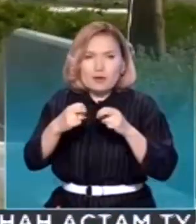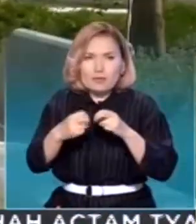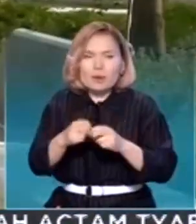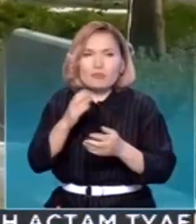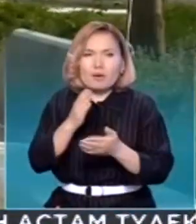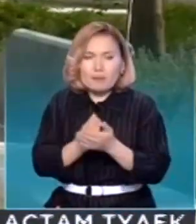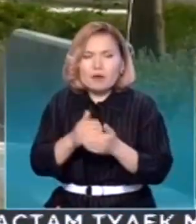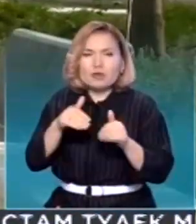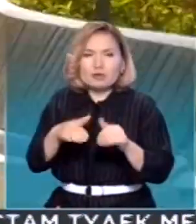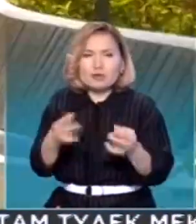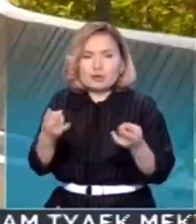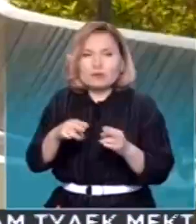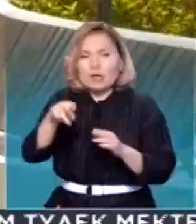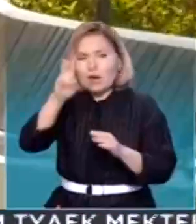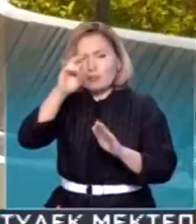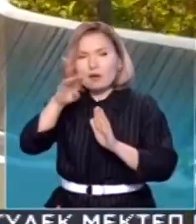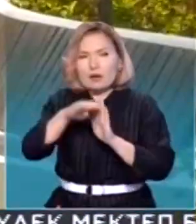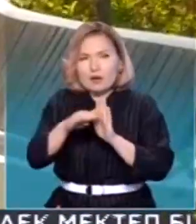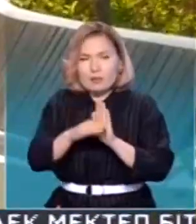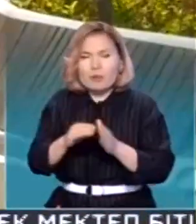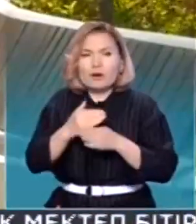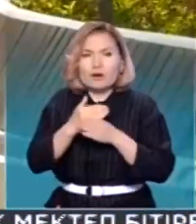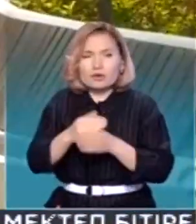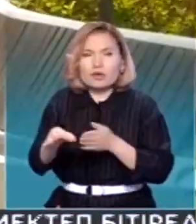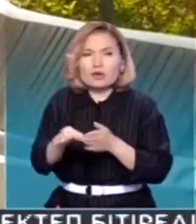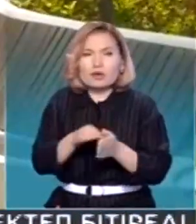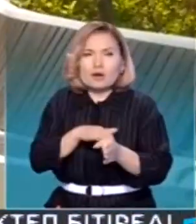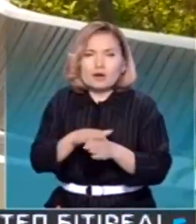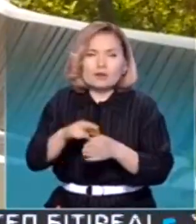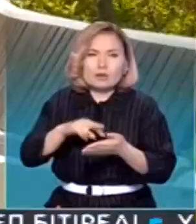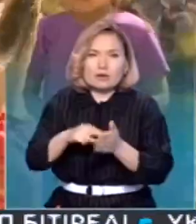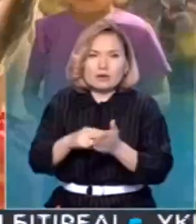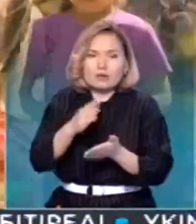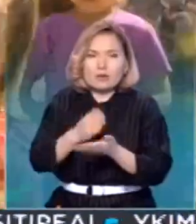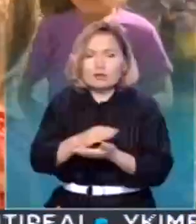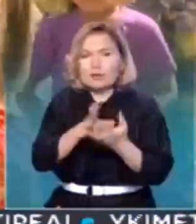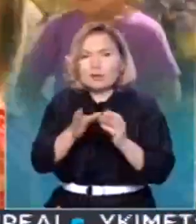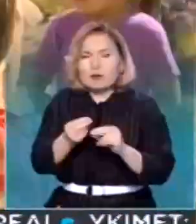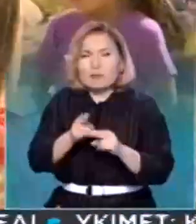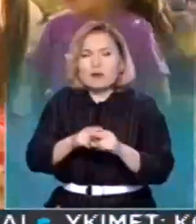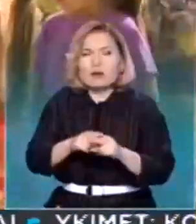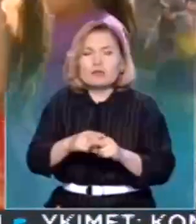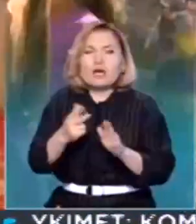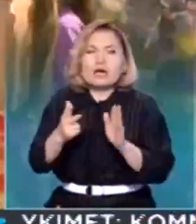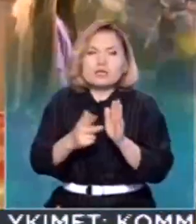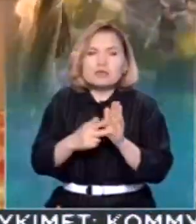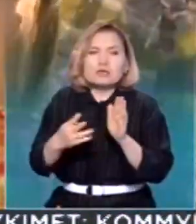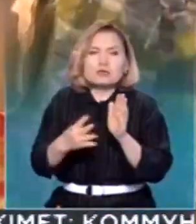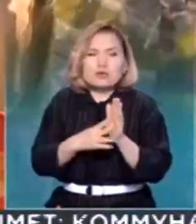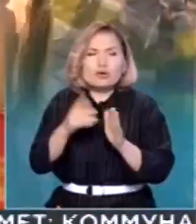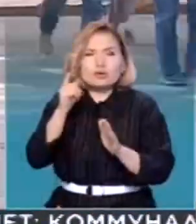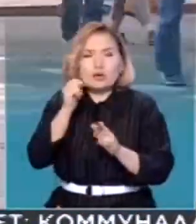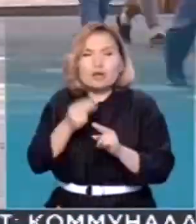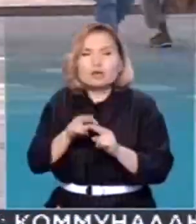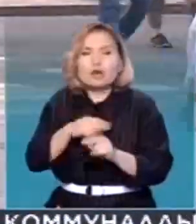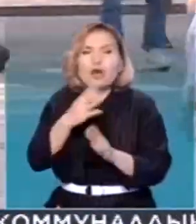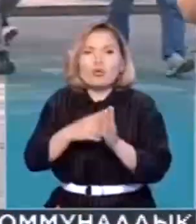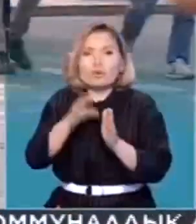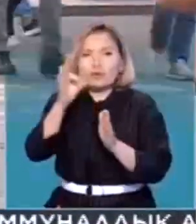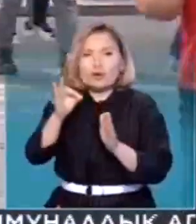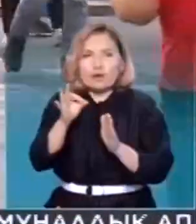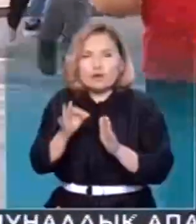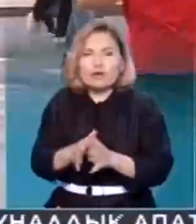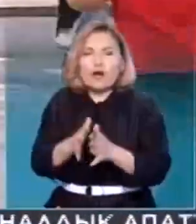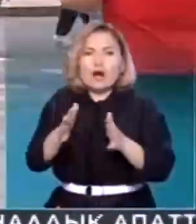емес. Мемлекеттік бағдарламалар қолға алынып, оны жедел жүзеге асыру көзделген. Мәселен, елдегі 8-9 жастағы балалардың 19%